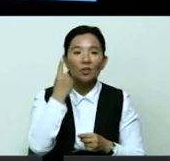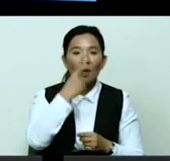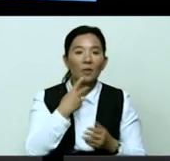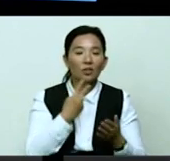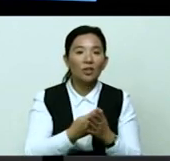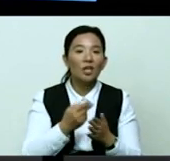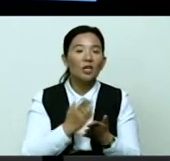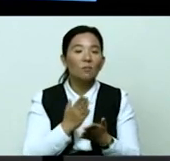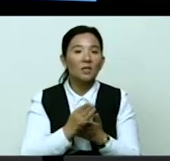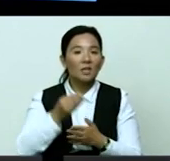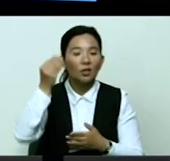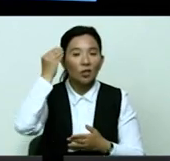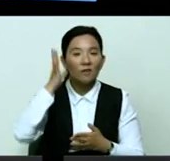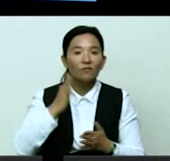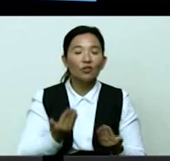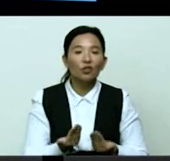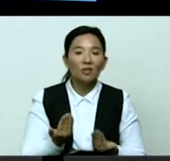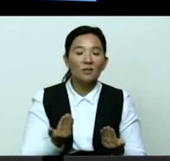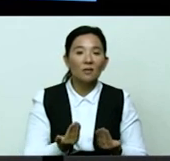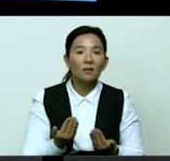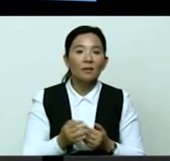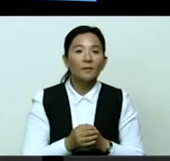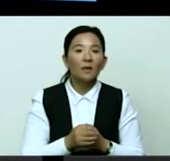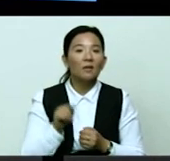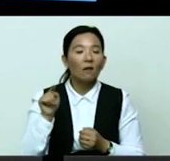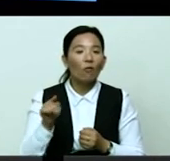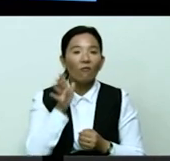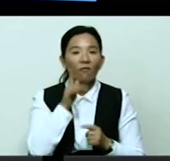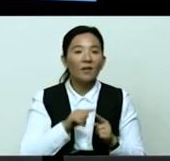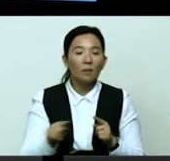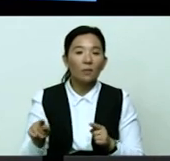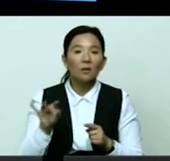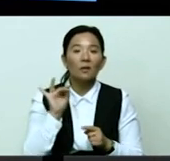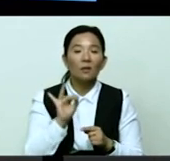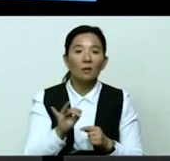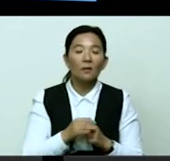обращение имеет значение в жизни того времени, и